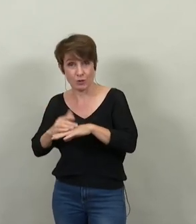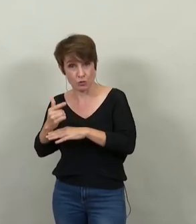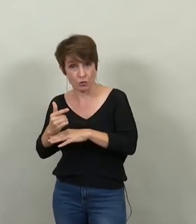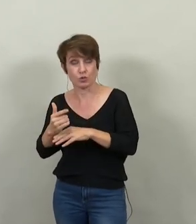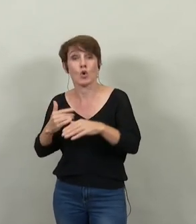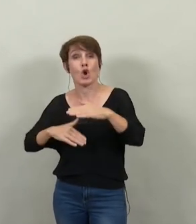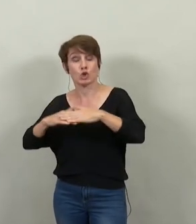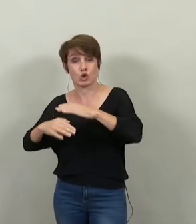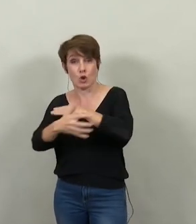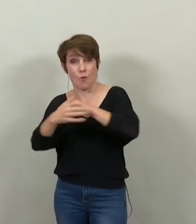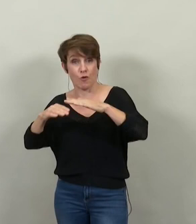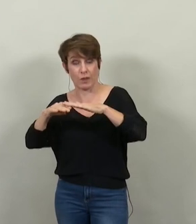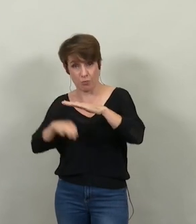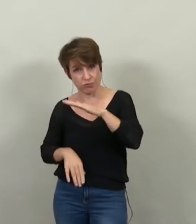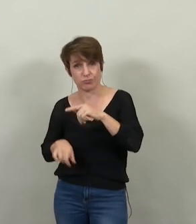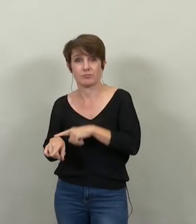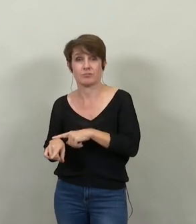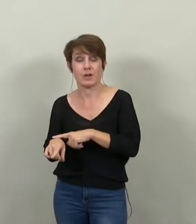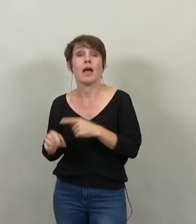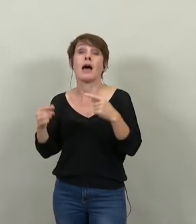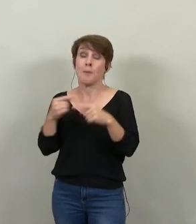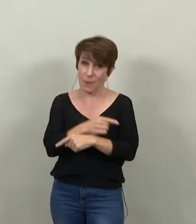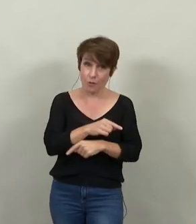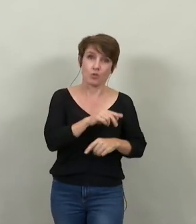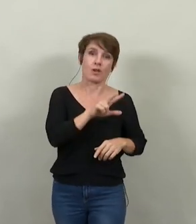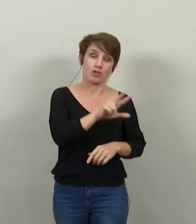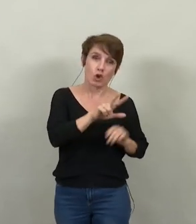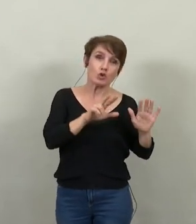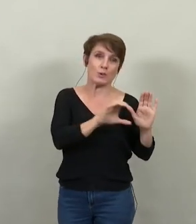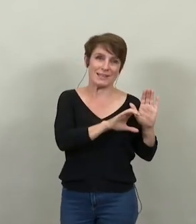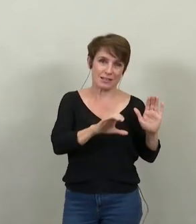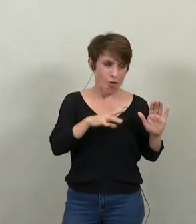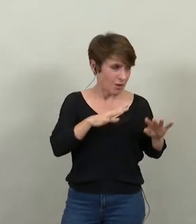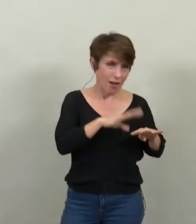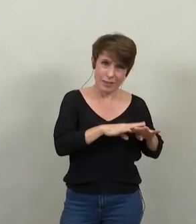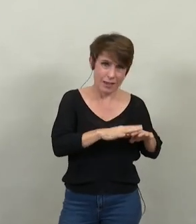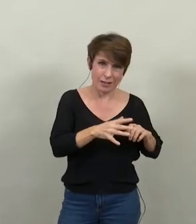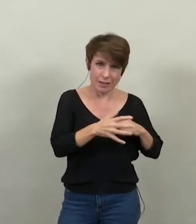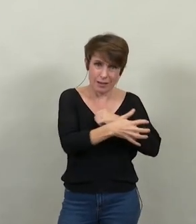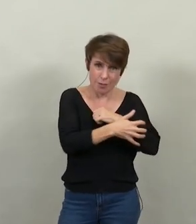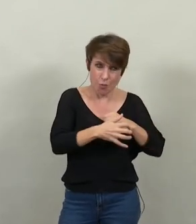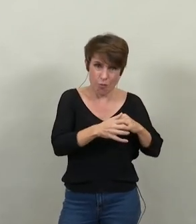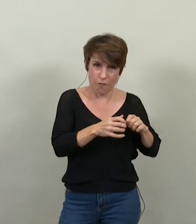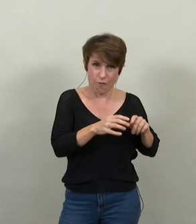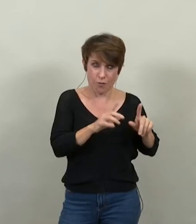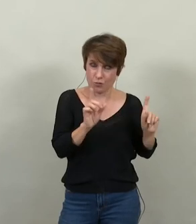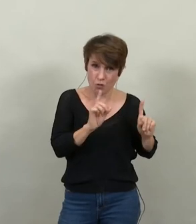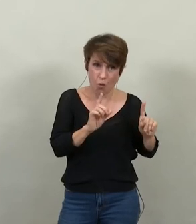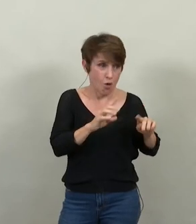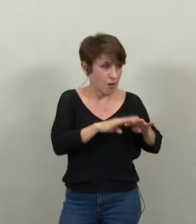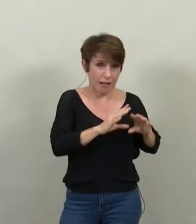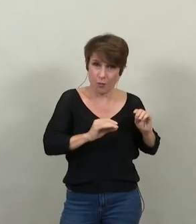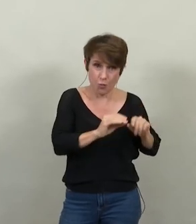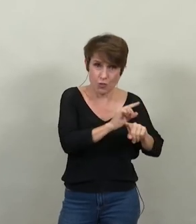pauvreté par contre dans le 38100 il y a plein de quartiers très différents et dans le 38000 il y a également un quartier populairire